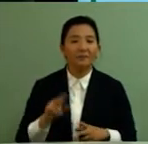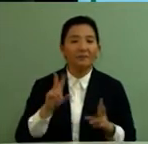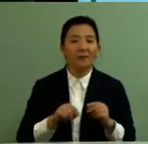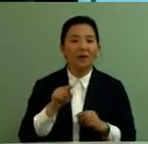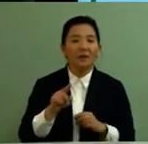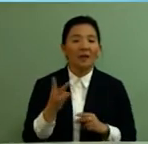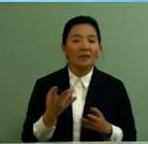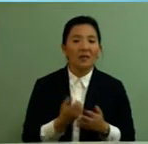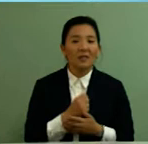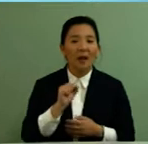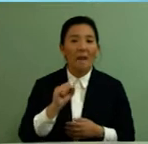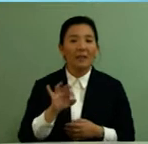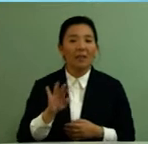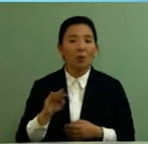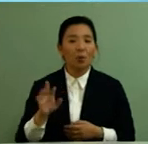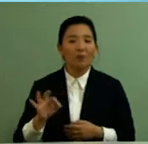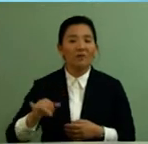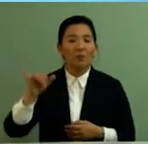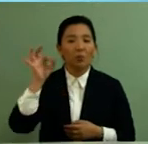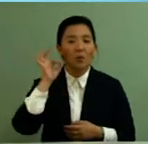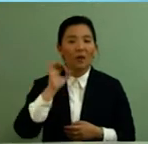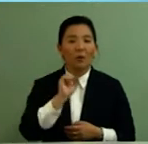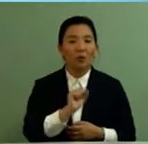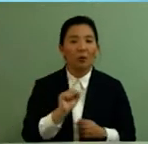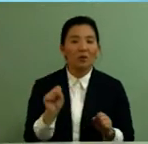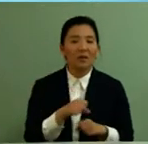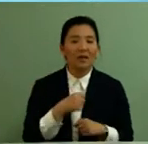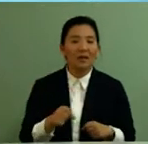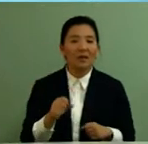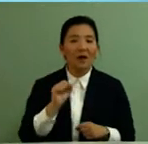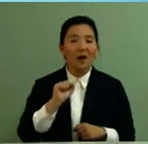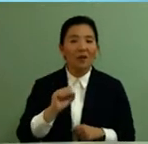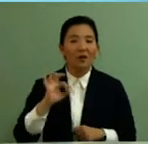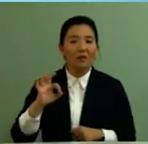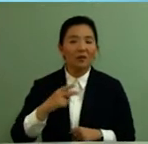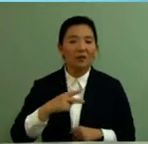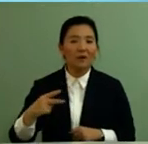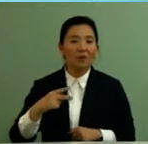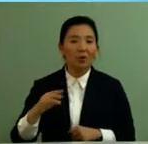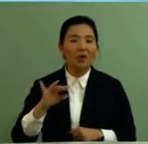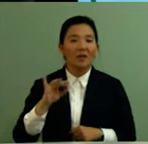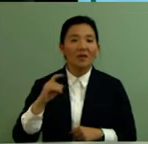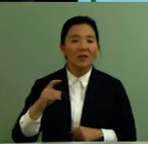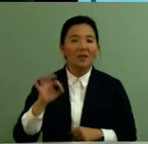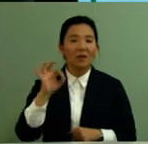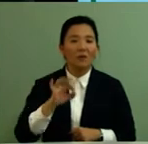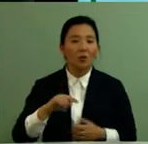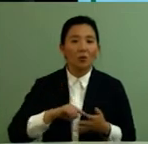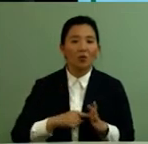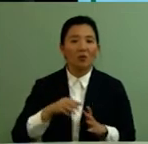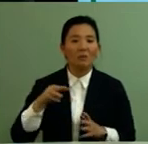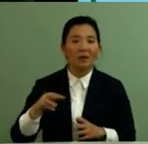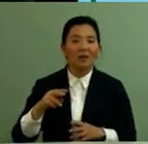Значит, нам надо найти амплитуду. Вспомним амплитуду ускорения. А нулевое равно х нулевое умножить на